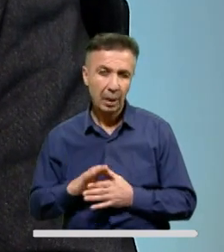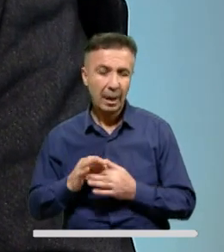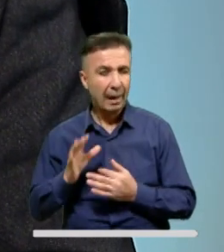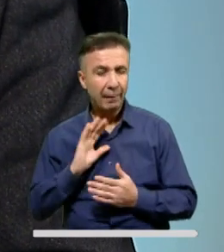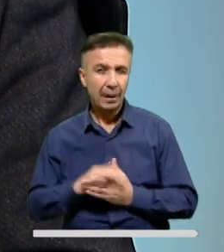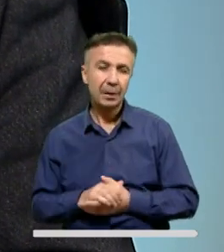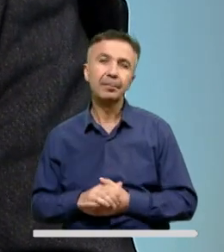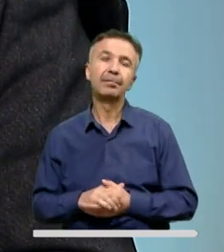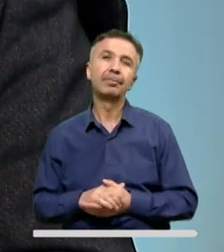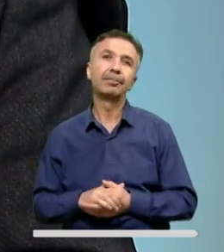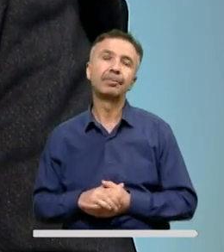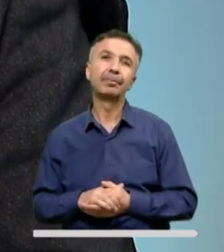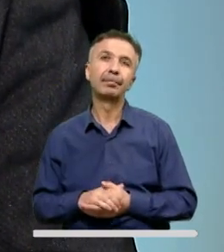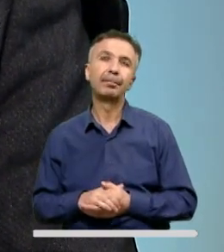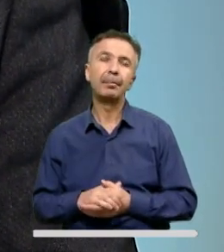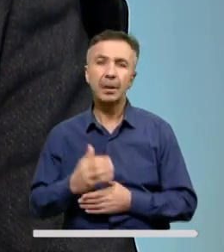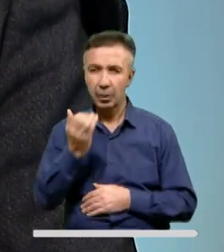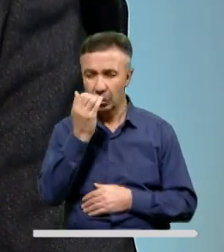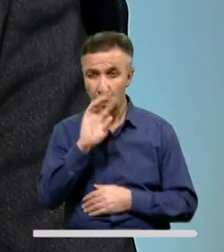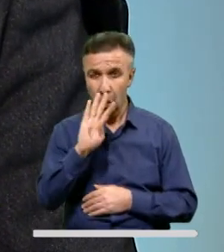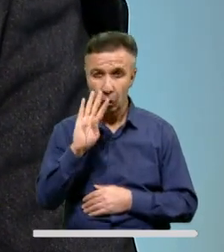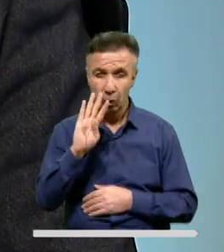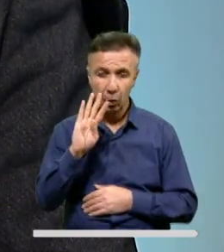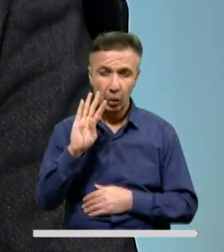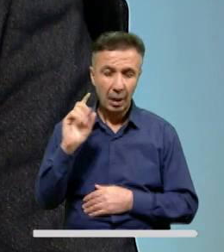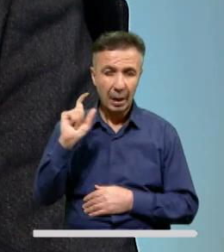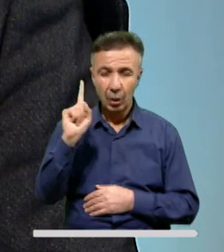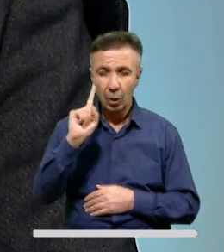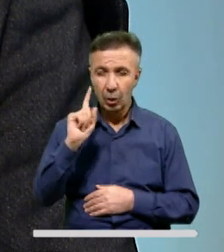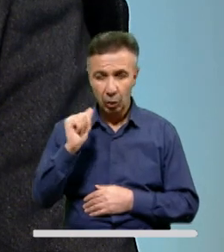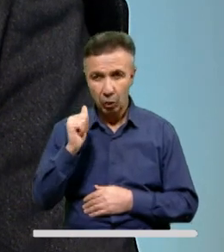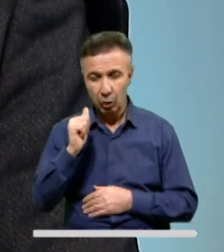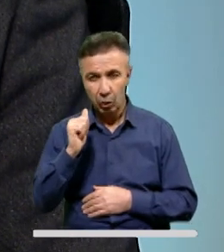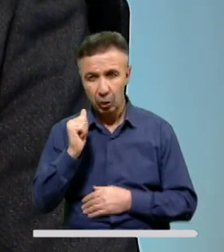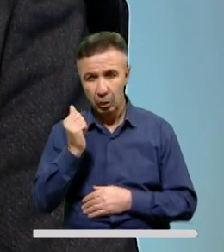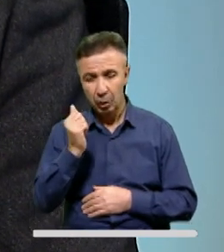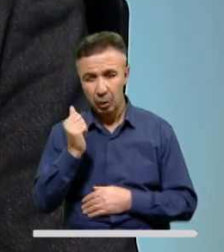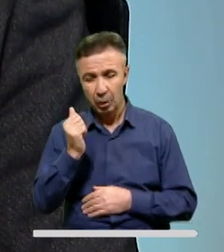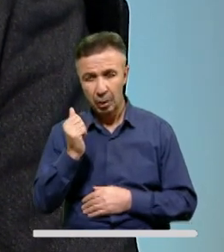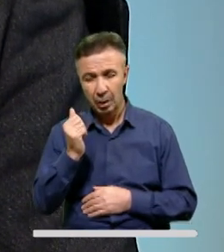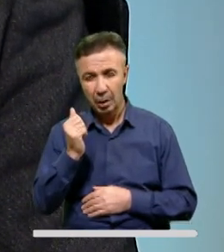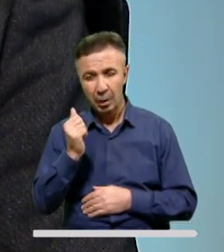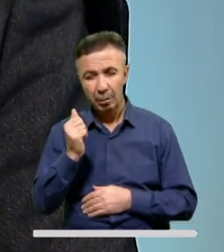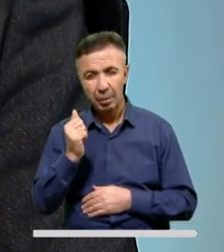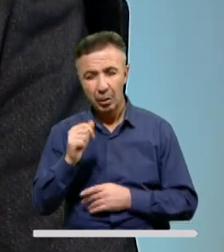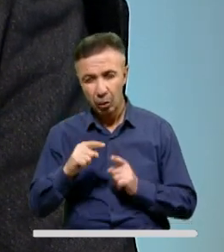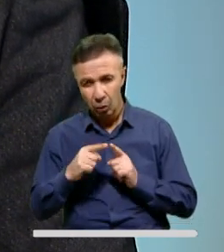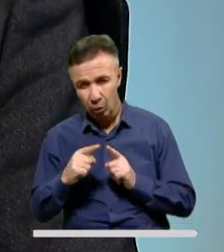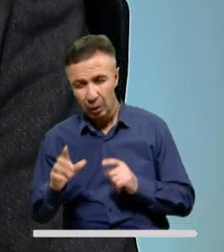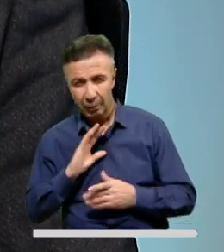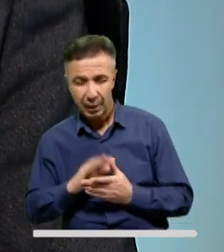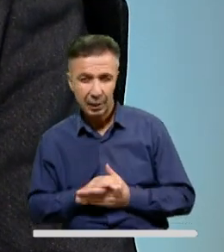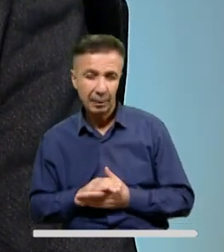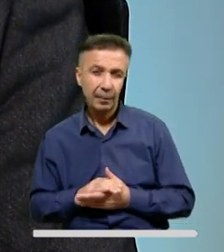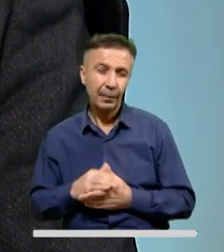Bir iddet süresince ilk önce kimse bahsetmez ama yani evlilik hayatı boyunca